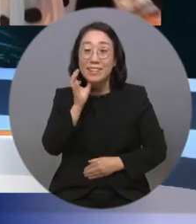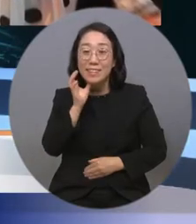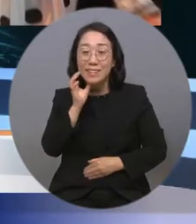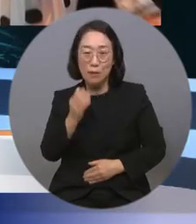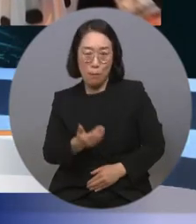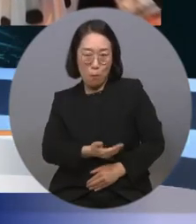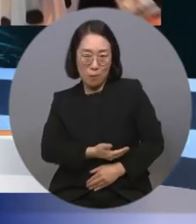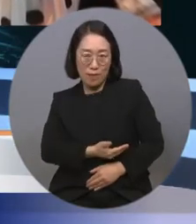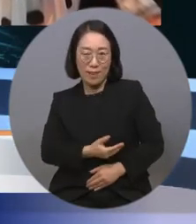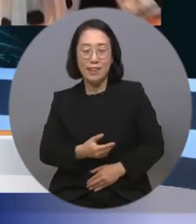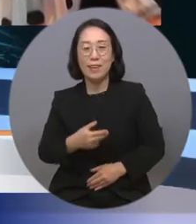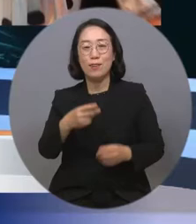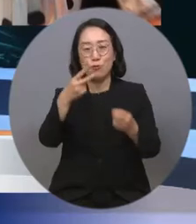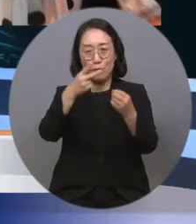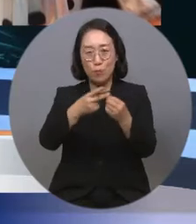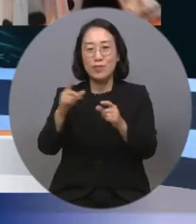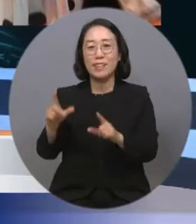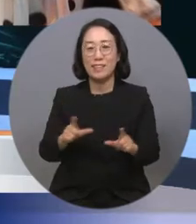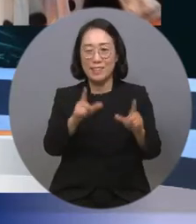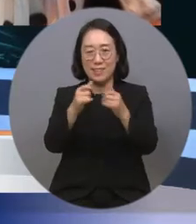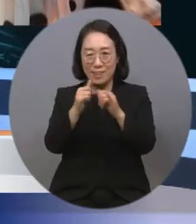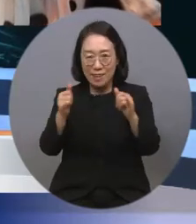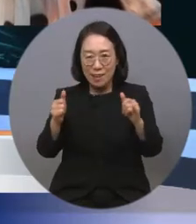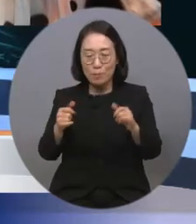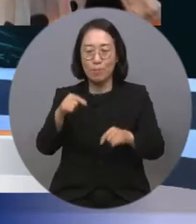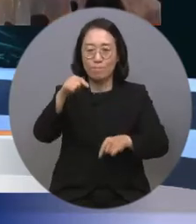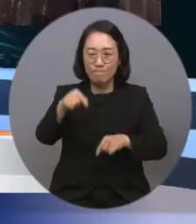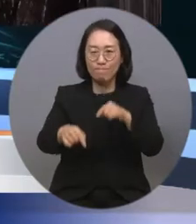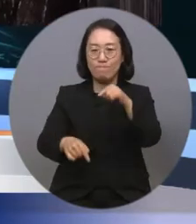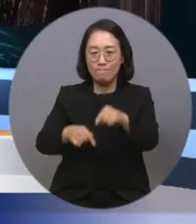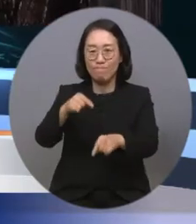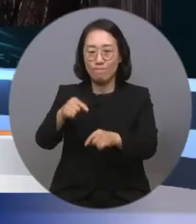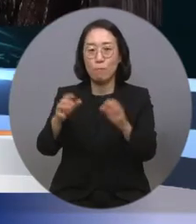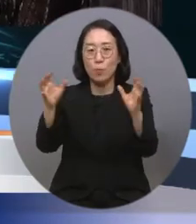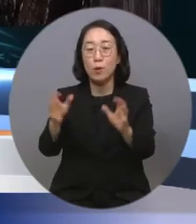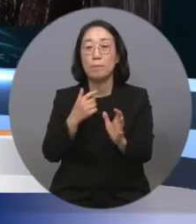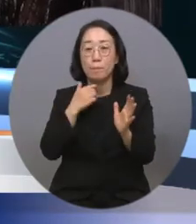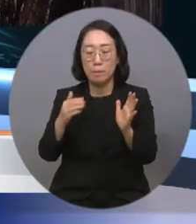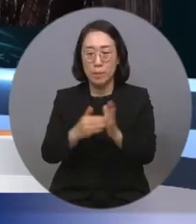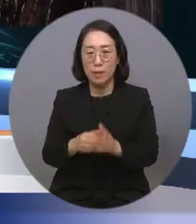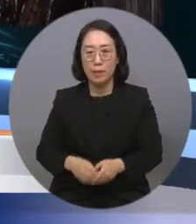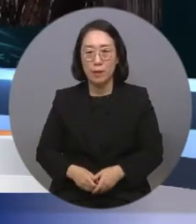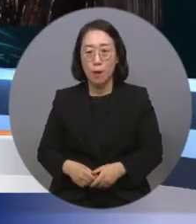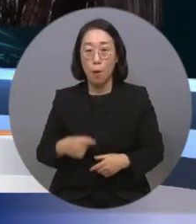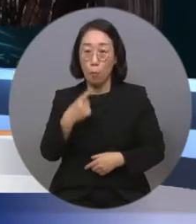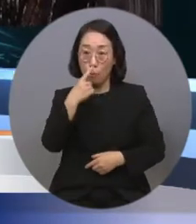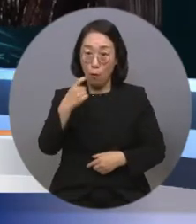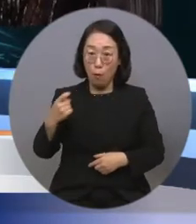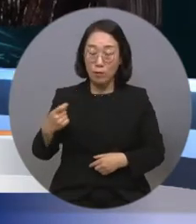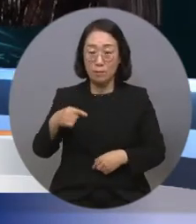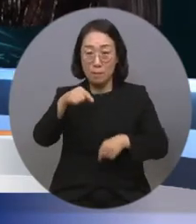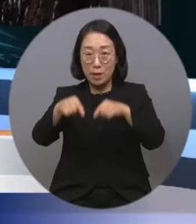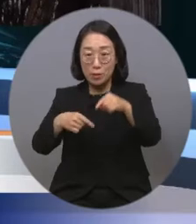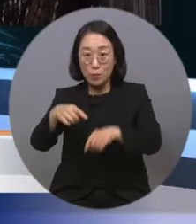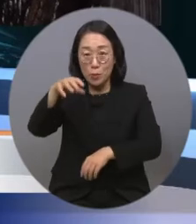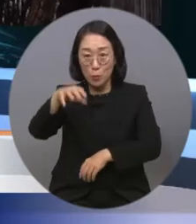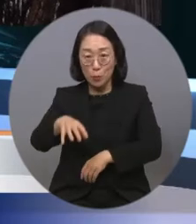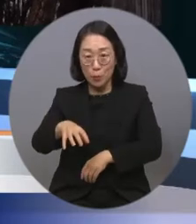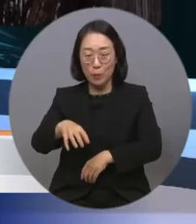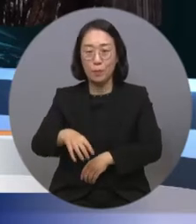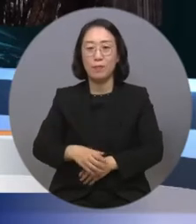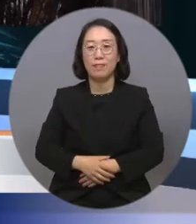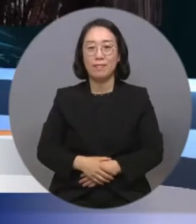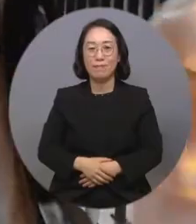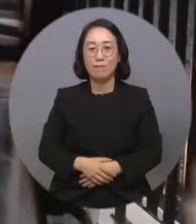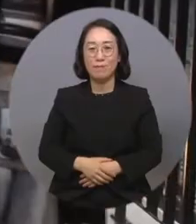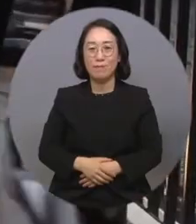제2의 인생을 살아가는 이들이 무대 위 힘찬 발걸음을 내딛었습니다. 패션쇼 현장에 권용찬 기자가 다녀왔습니다.